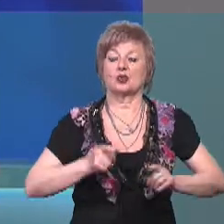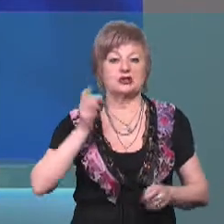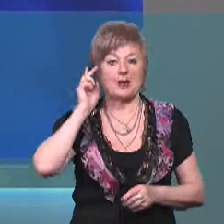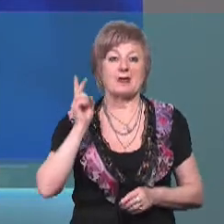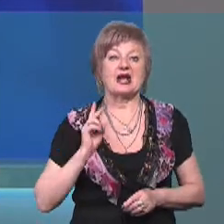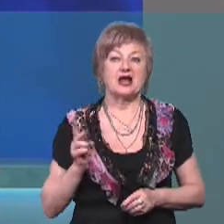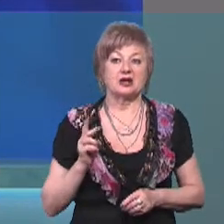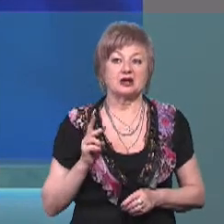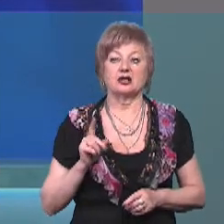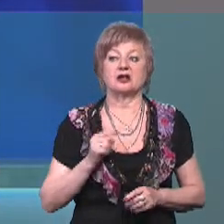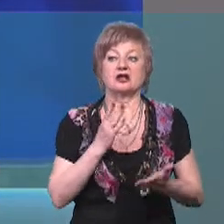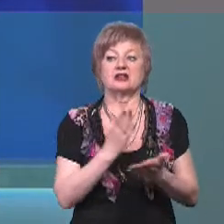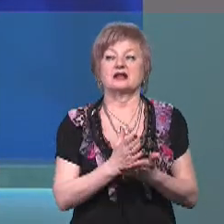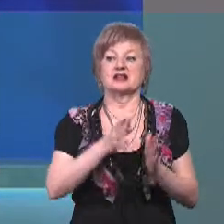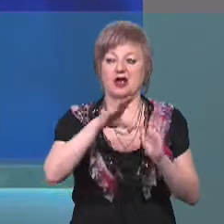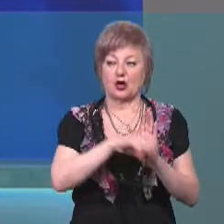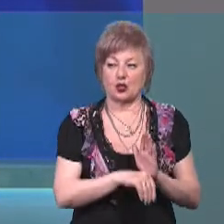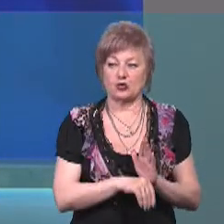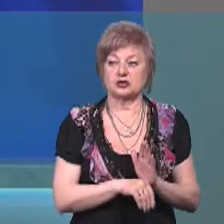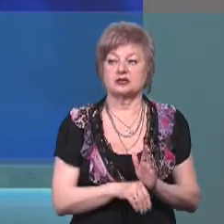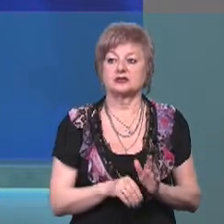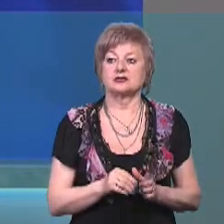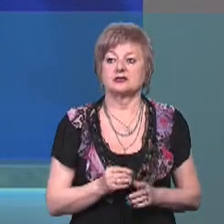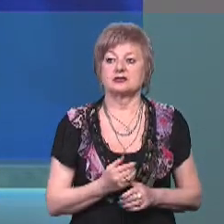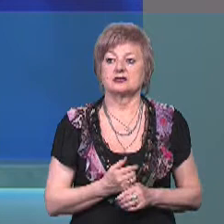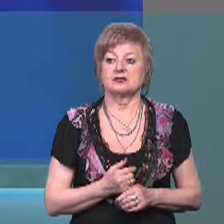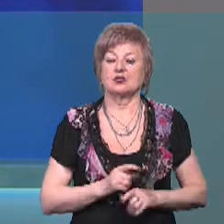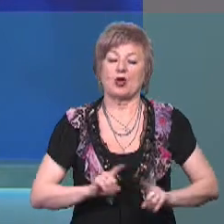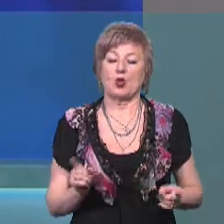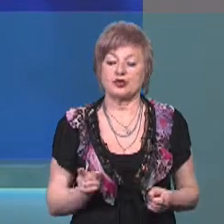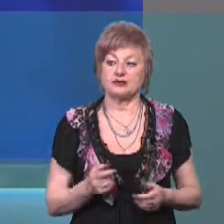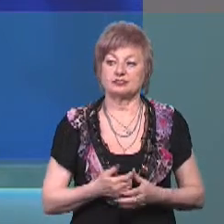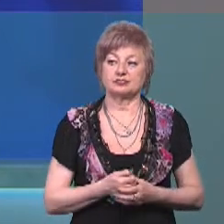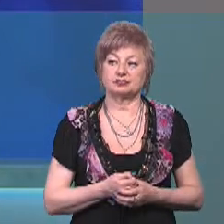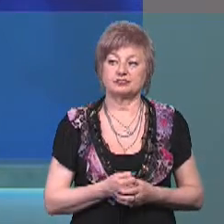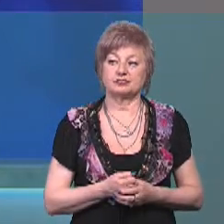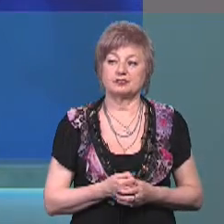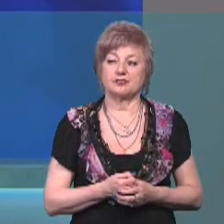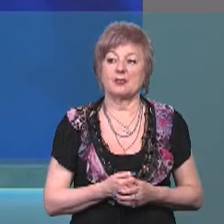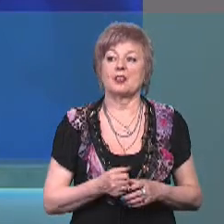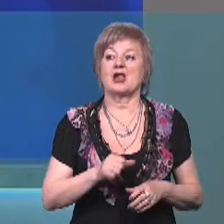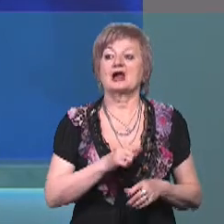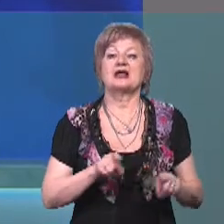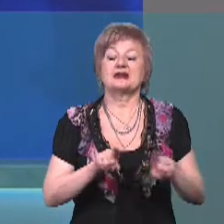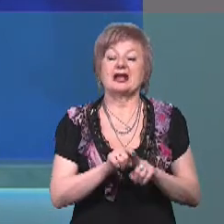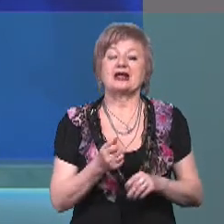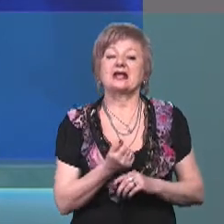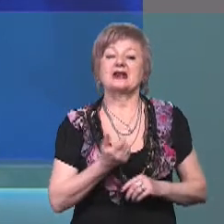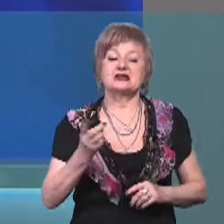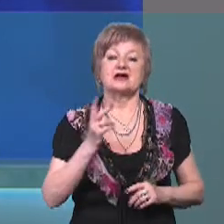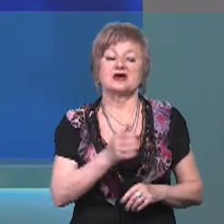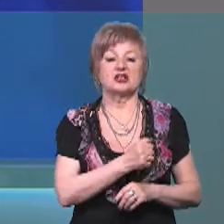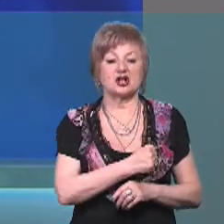моряки знаходяться також в полоні. Тому саме такі цифри, на